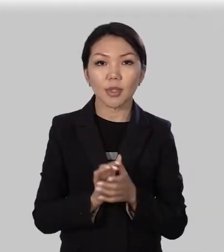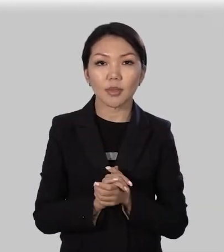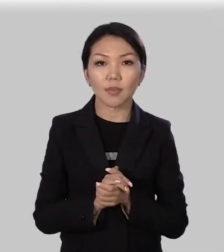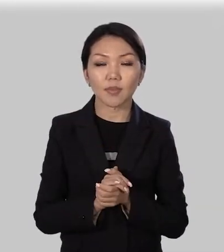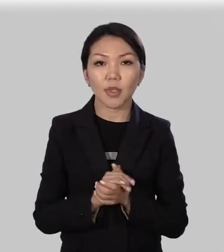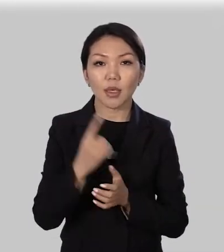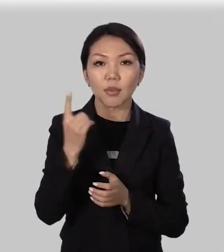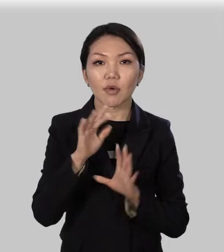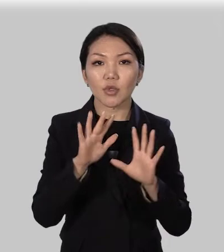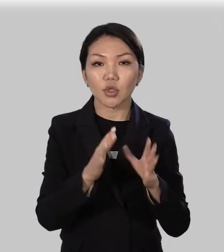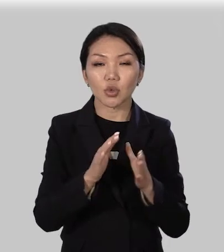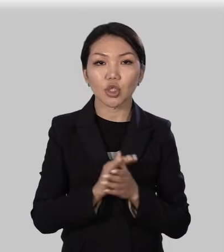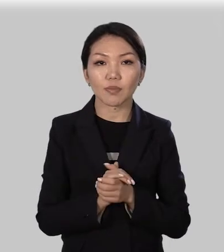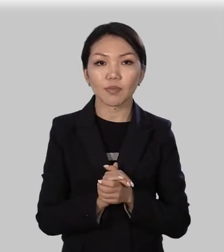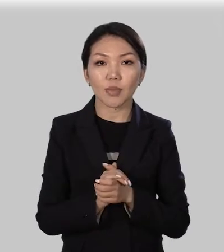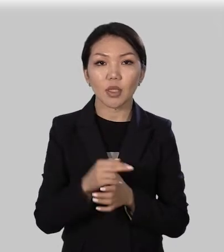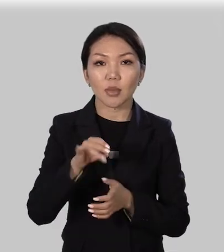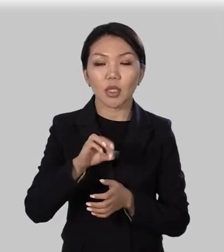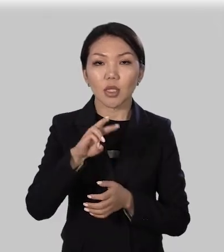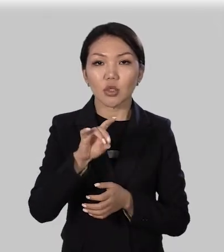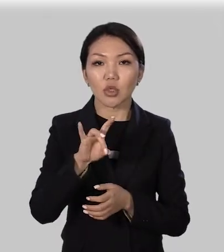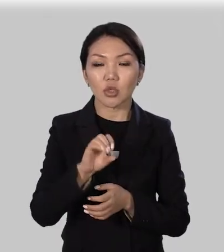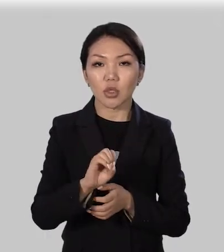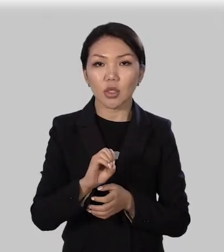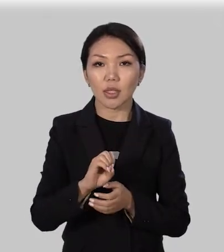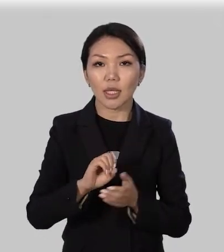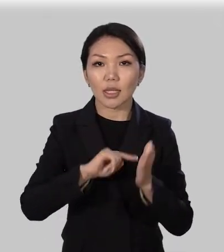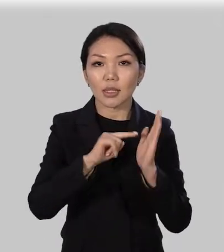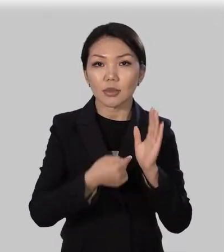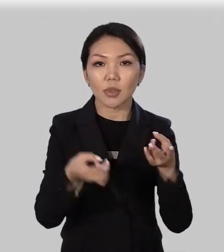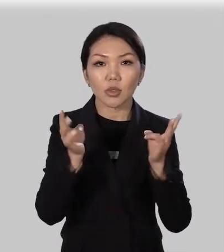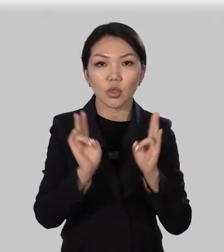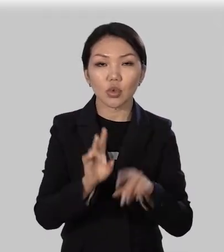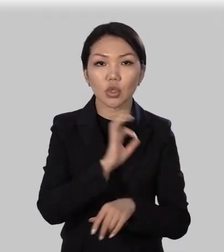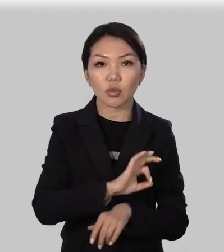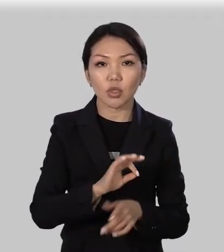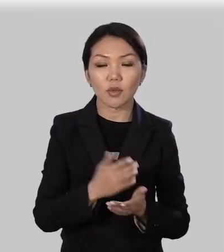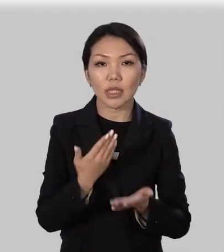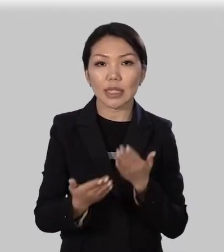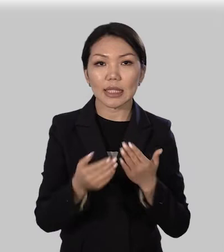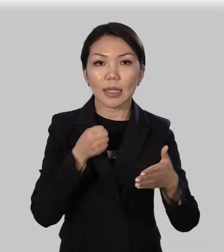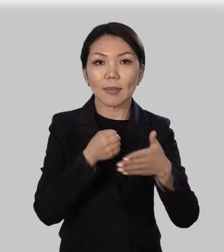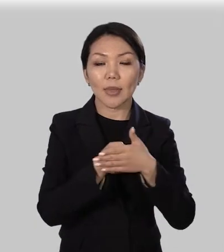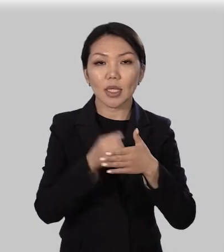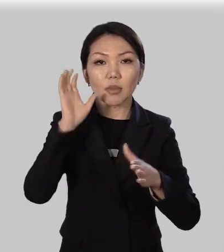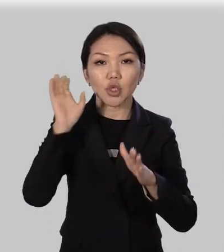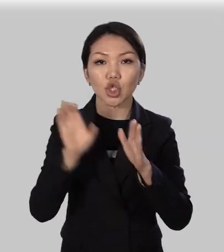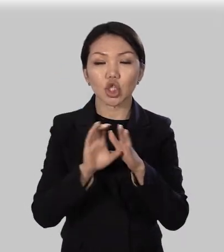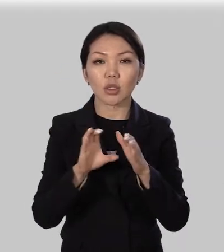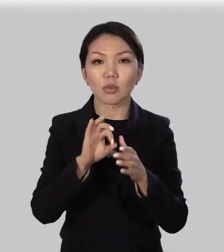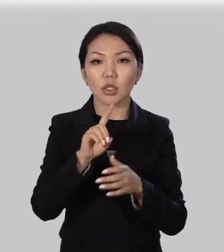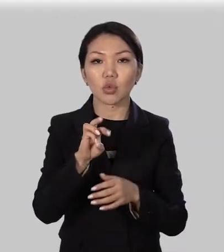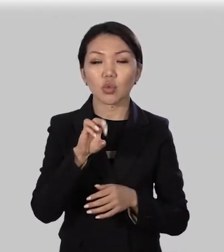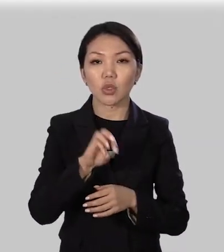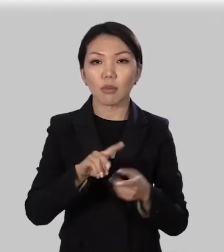Обратимся к первому случаю. Придаточная не отделяется запятой. Если перед подчинительным